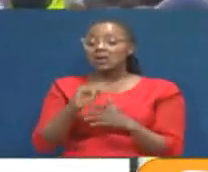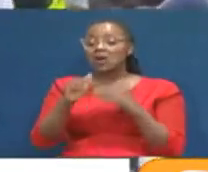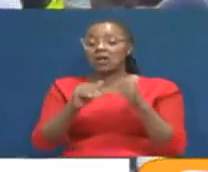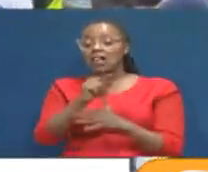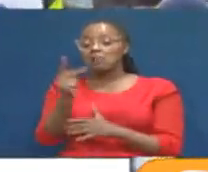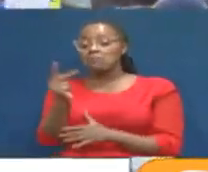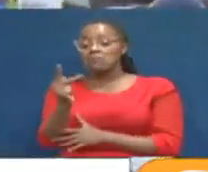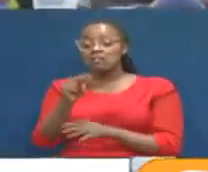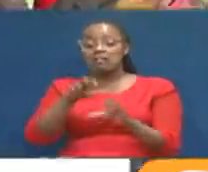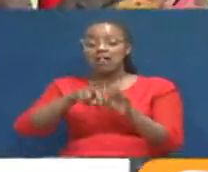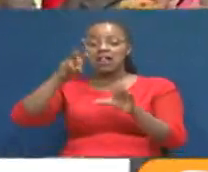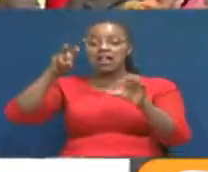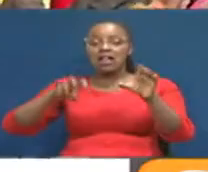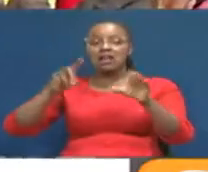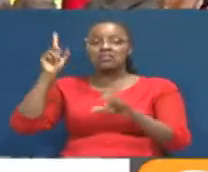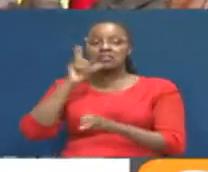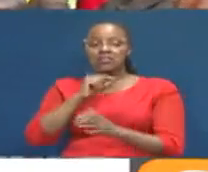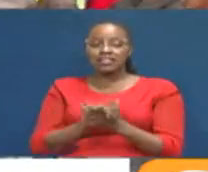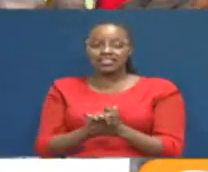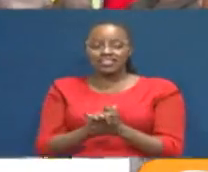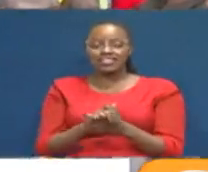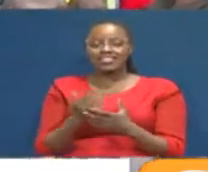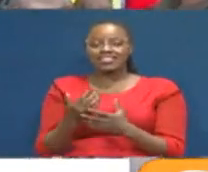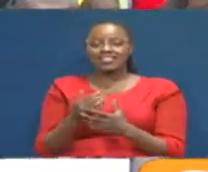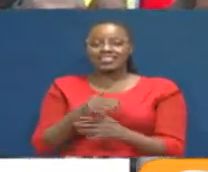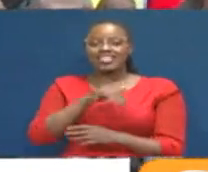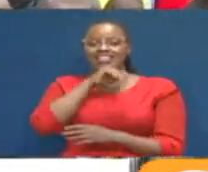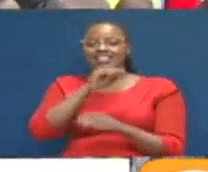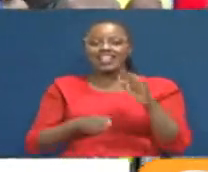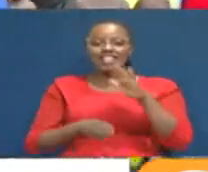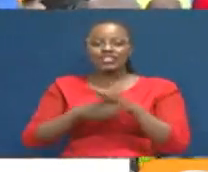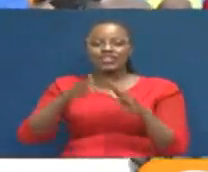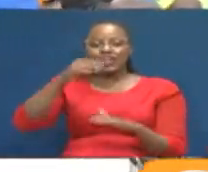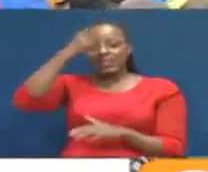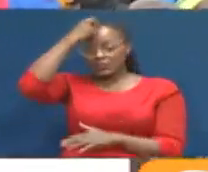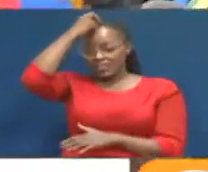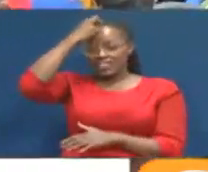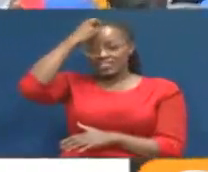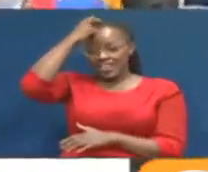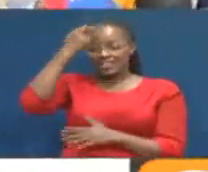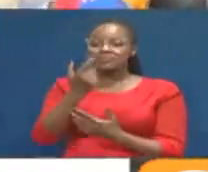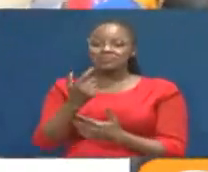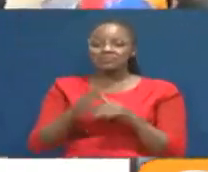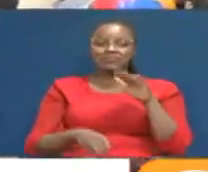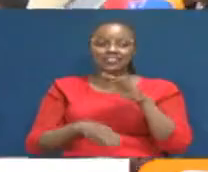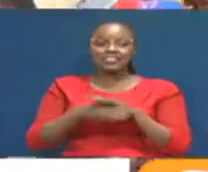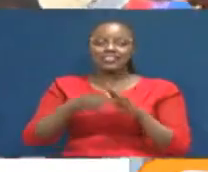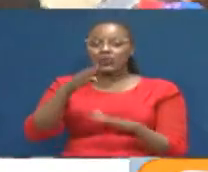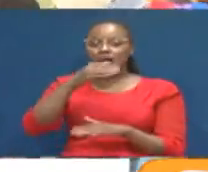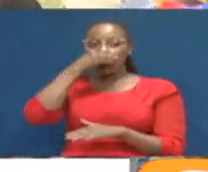hawa wameondoka. Raila akafukuza Weta, akafukuza